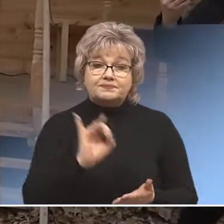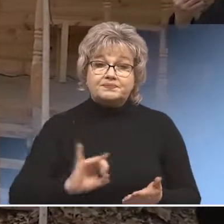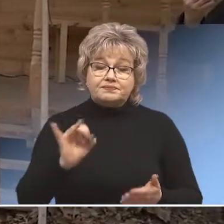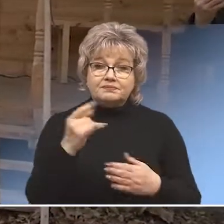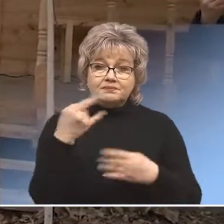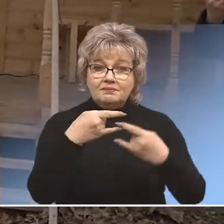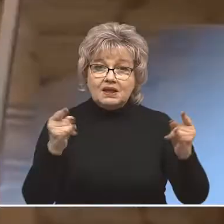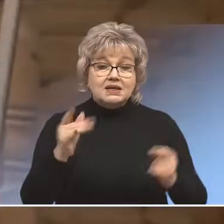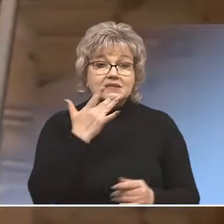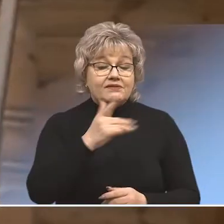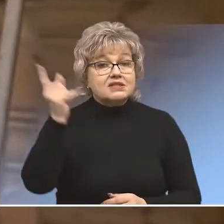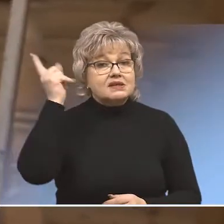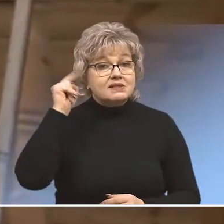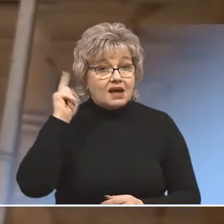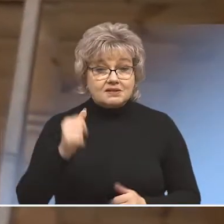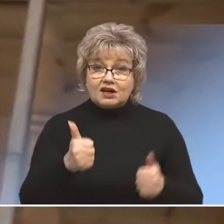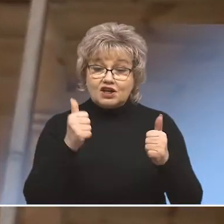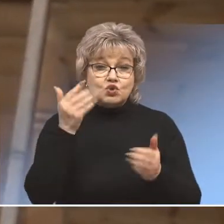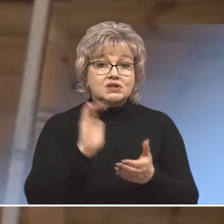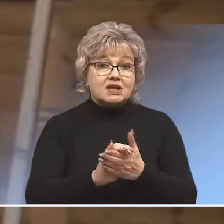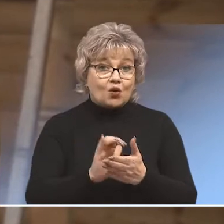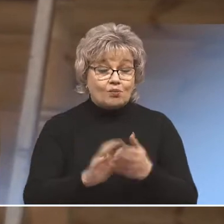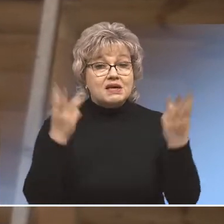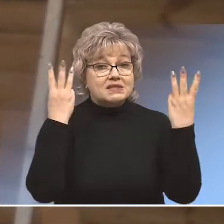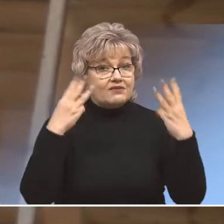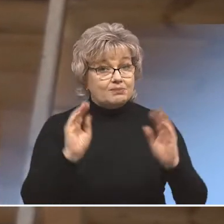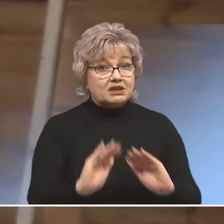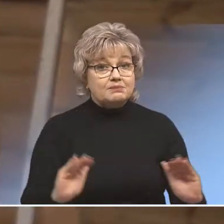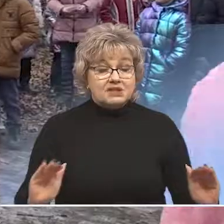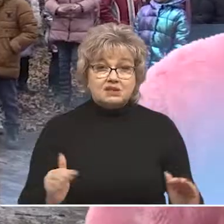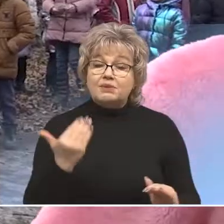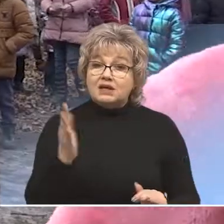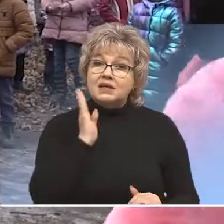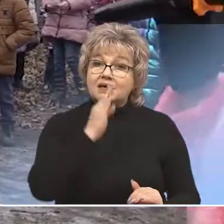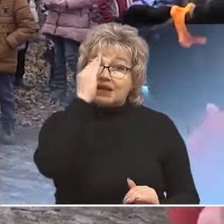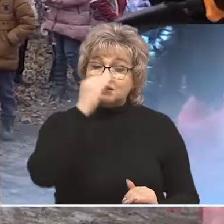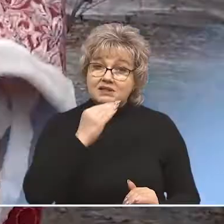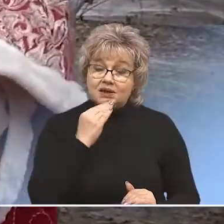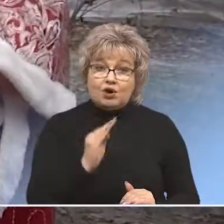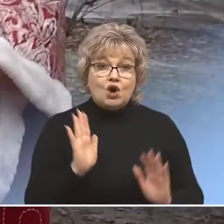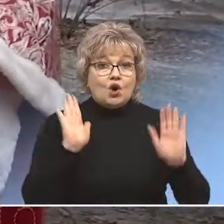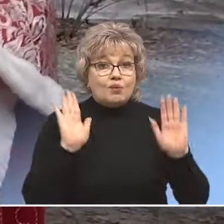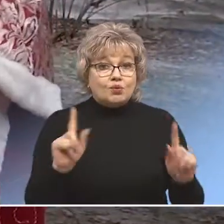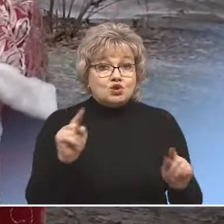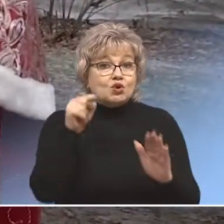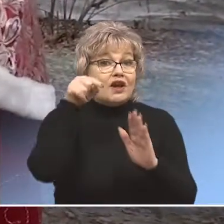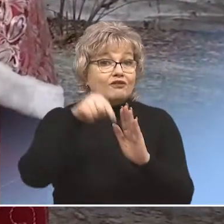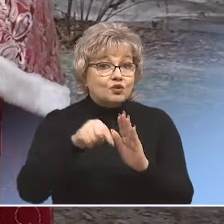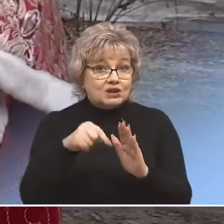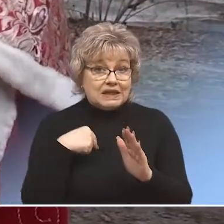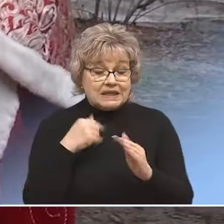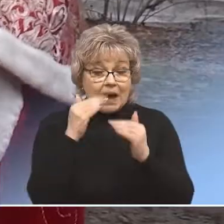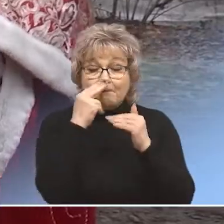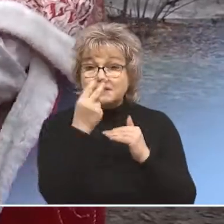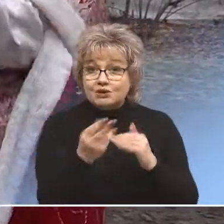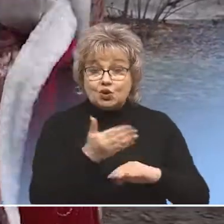и экранизаций советских сказок, хорошо знаком и современным детям, и их родителям. Ну что там внутри, я загляну попозже.